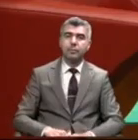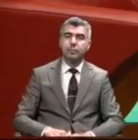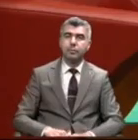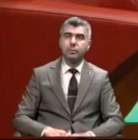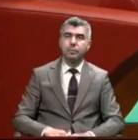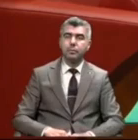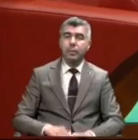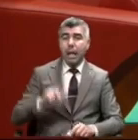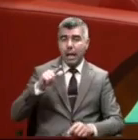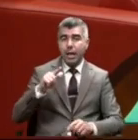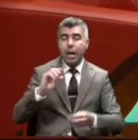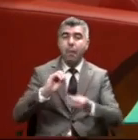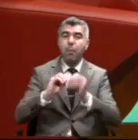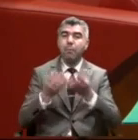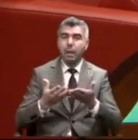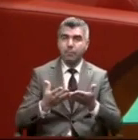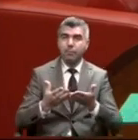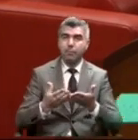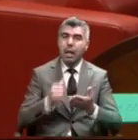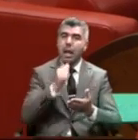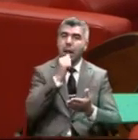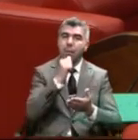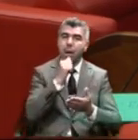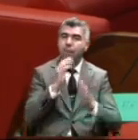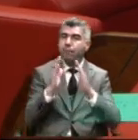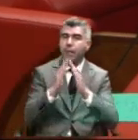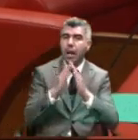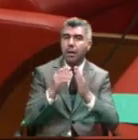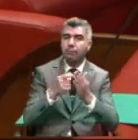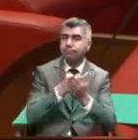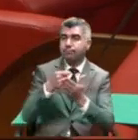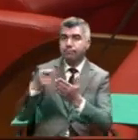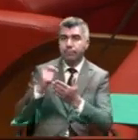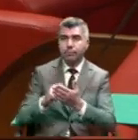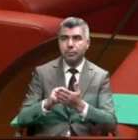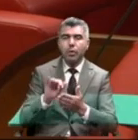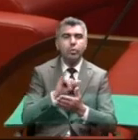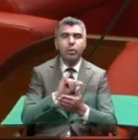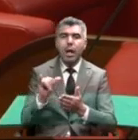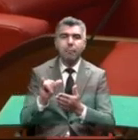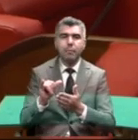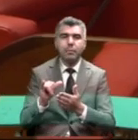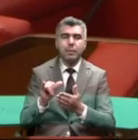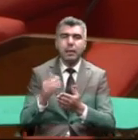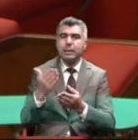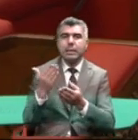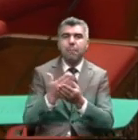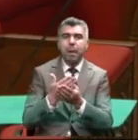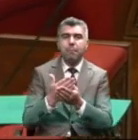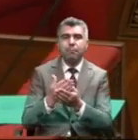عندنا اشكال في الماء الصالح للشرب لن اعود الى مسبباته